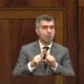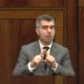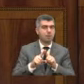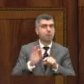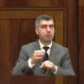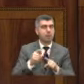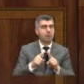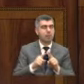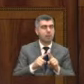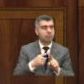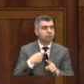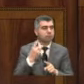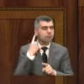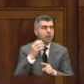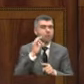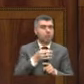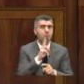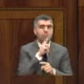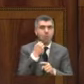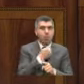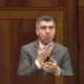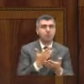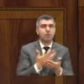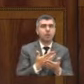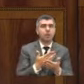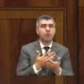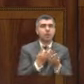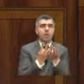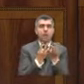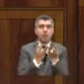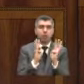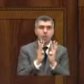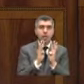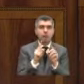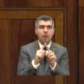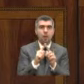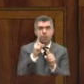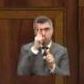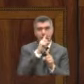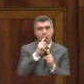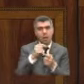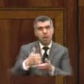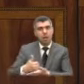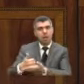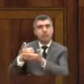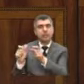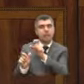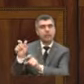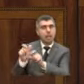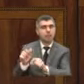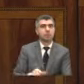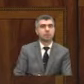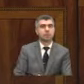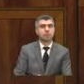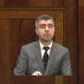خيرا خيرا ان الحكومه واللجنه كتوجد شي حاجه باش تعاون هاد الناس. كنتمنى